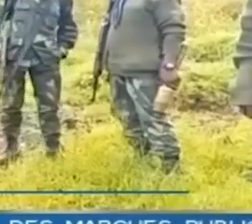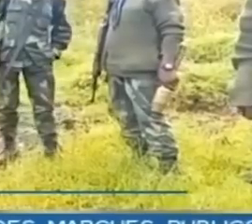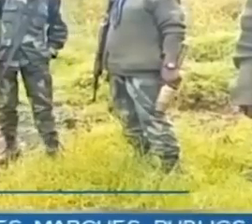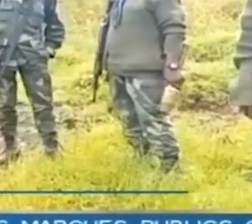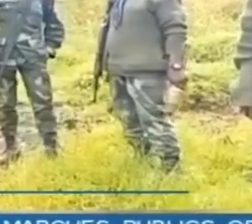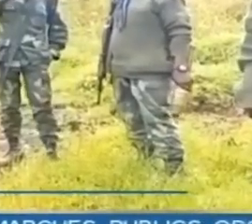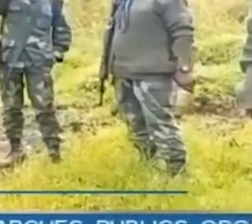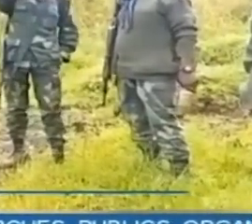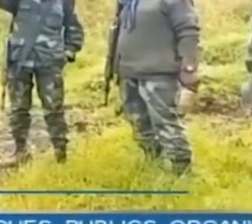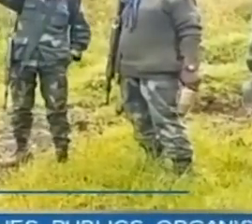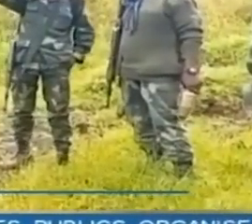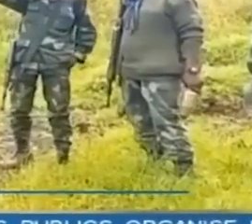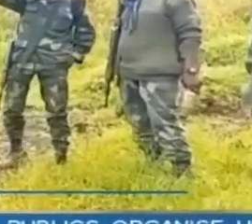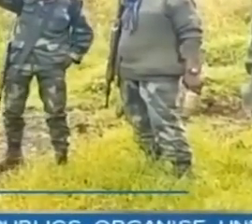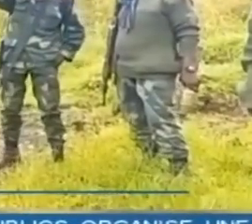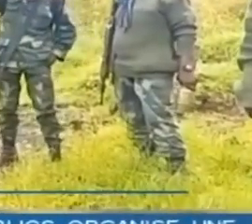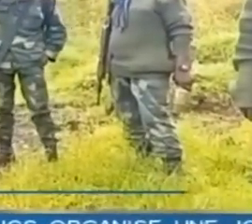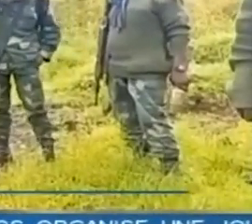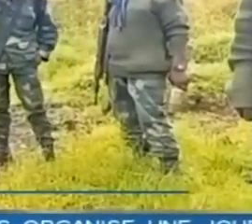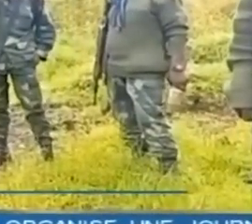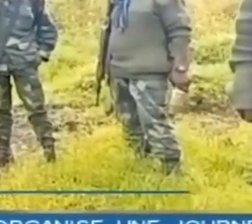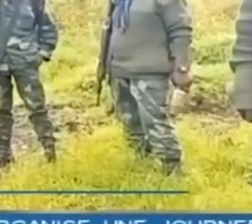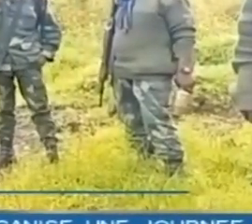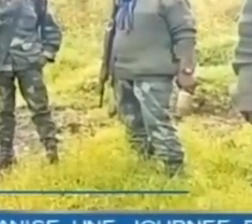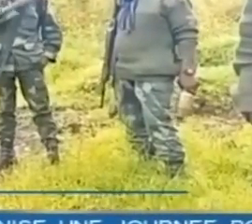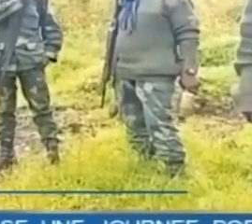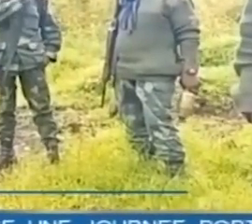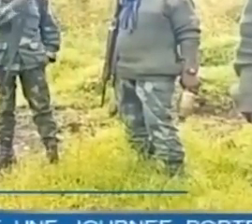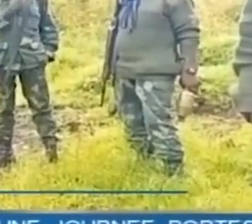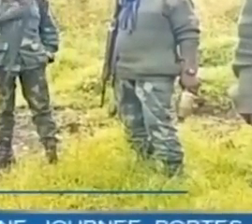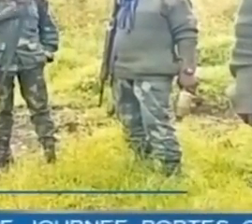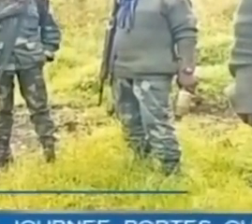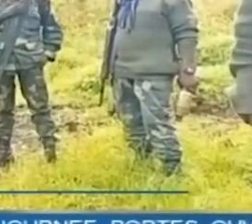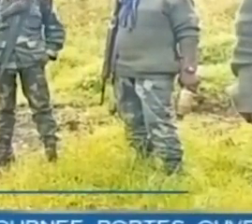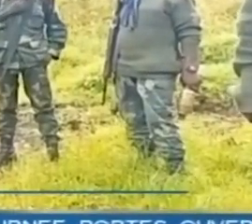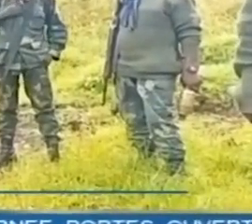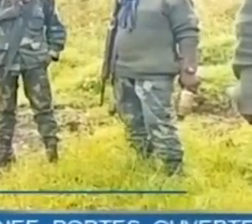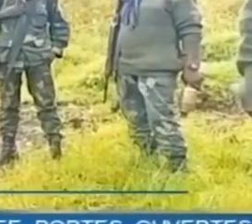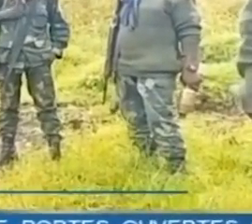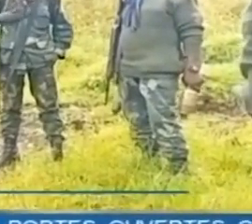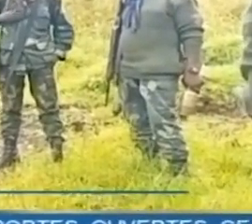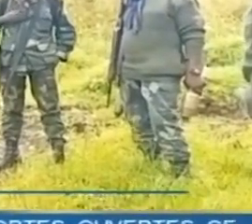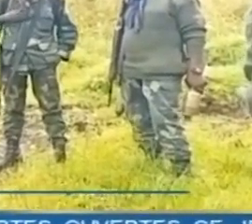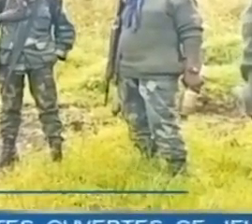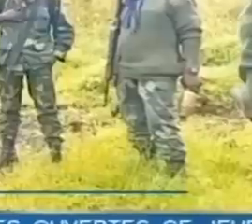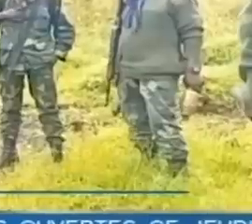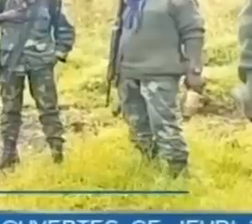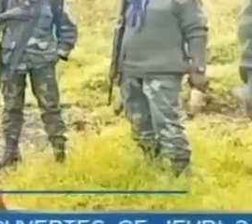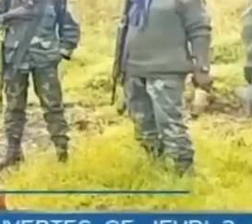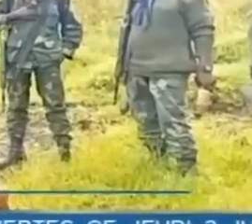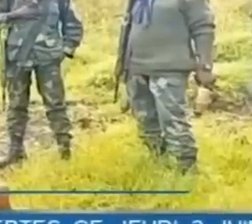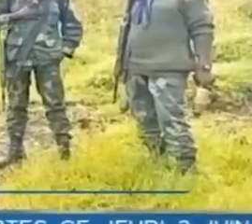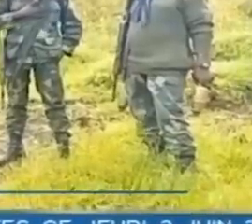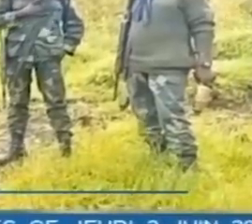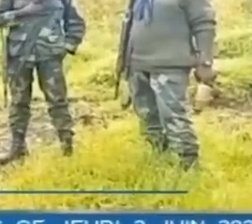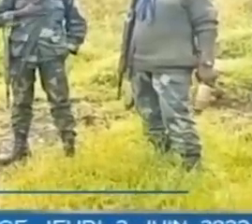national. Et aujourd'hui, le Fonds armé de la République démocratique du Congo vient de réouvrir cet axe. Il y a eu bien